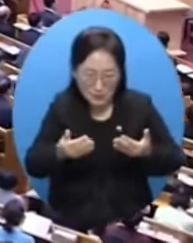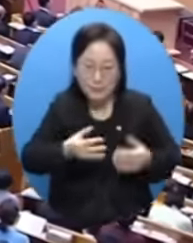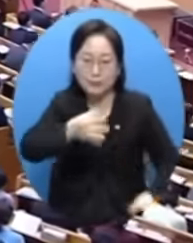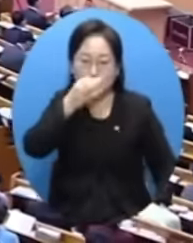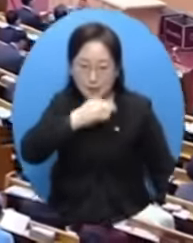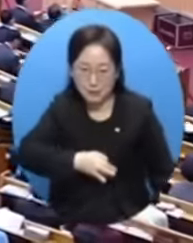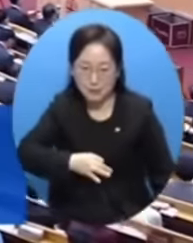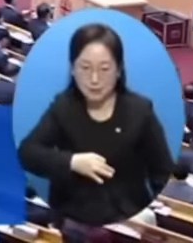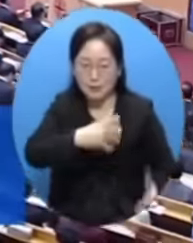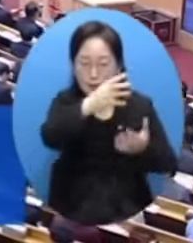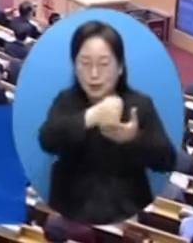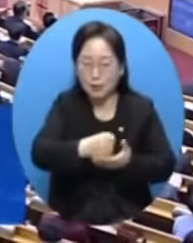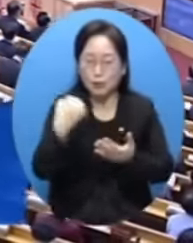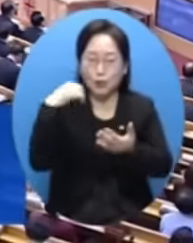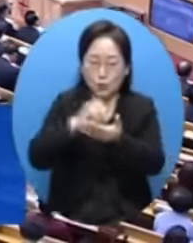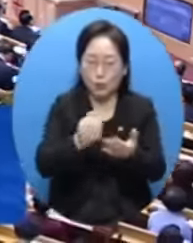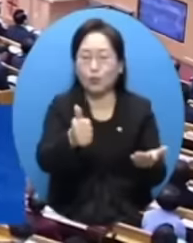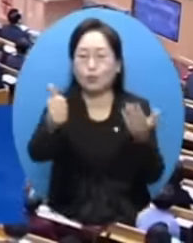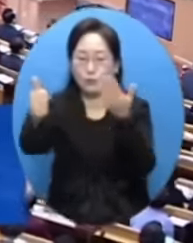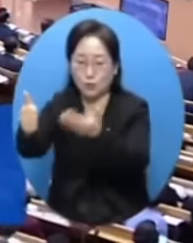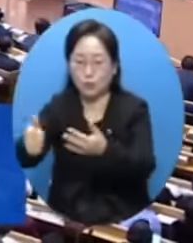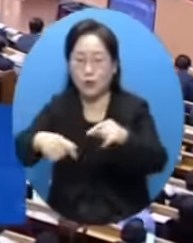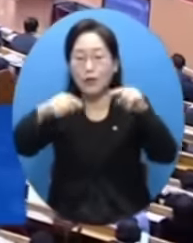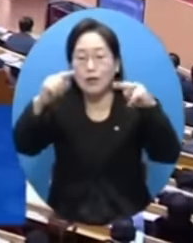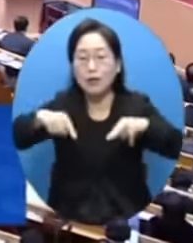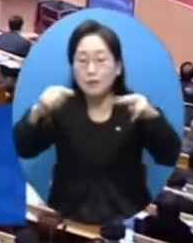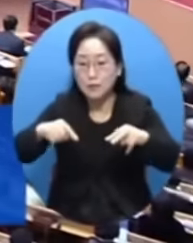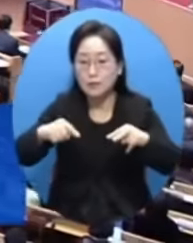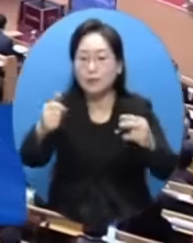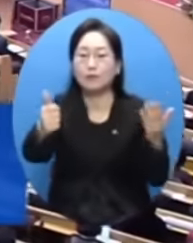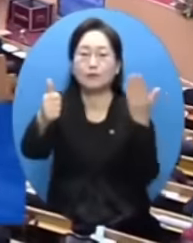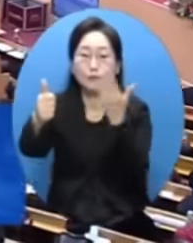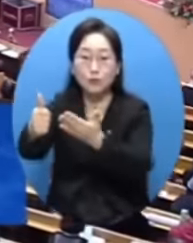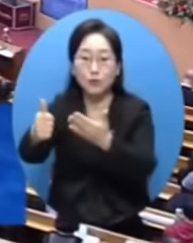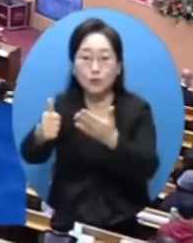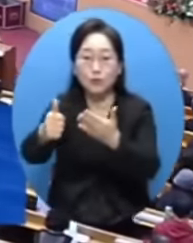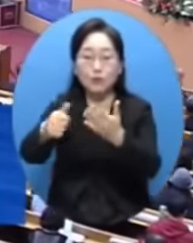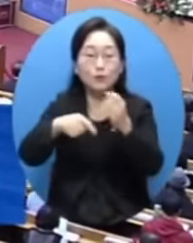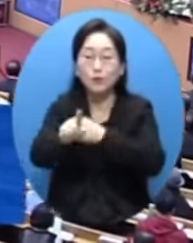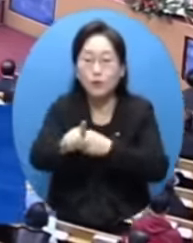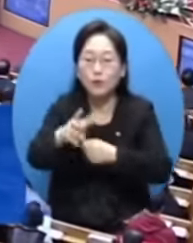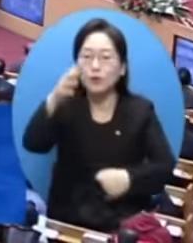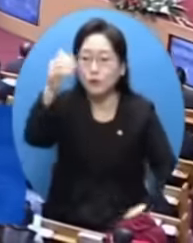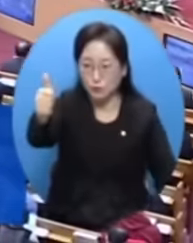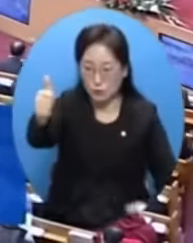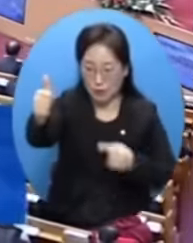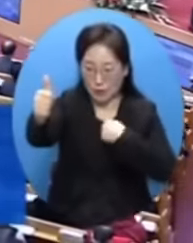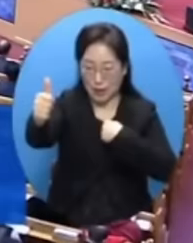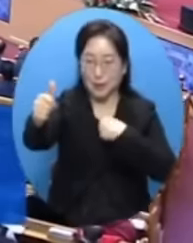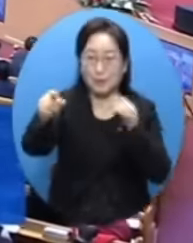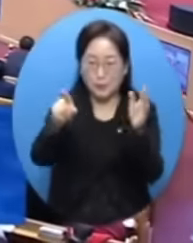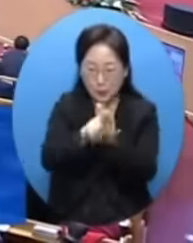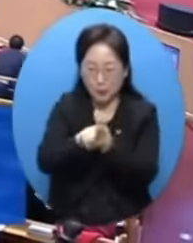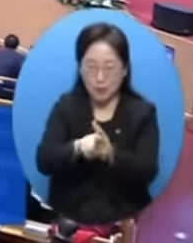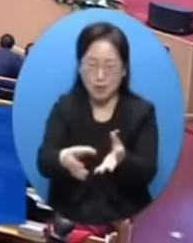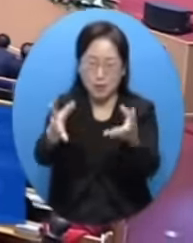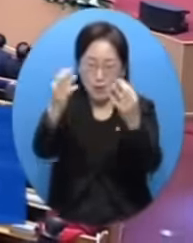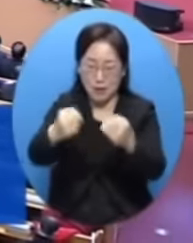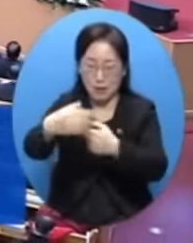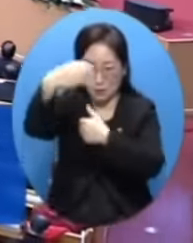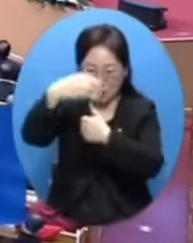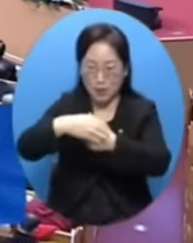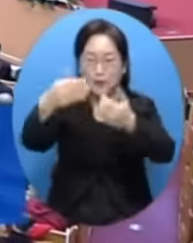얻게된 것니다 내가 이같이 절로 있었던 것은 고 많은 것을